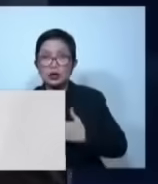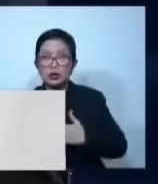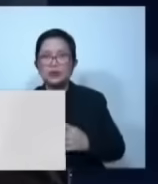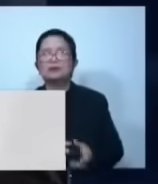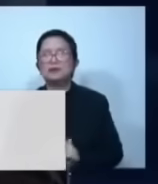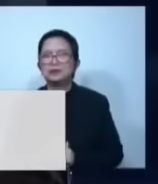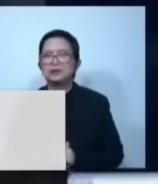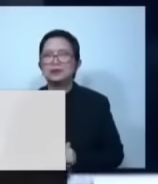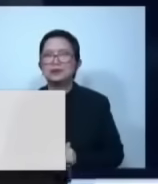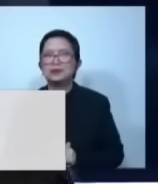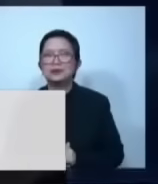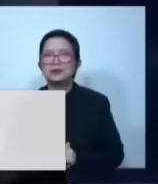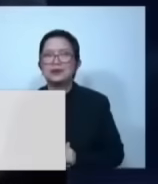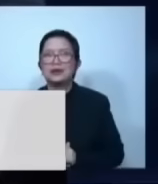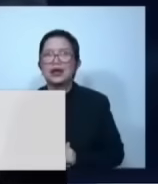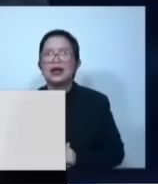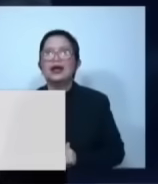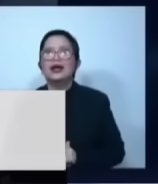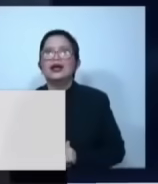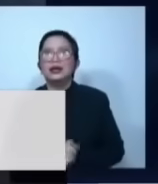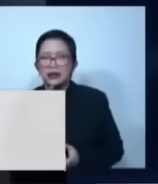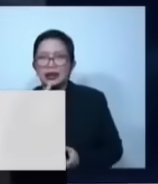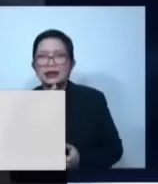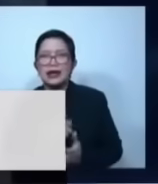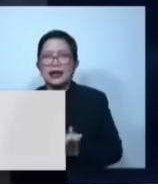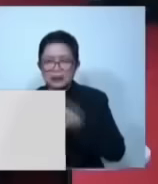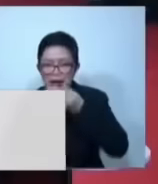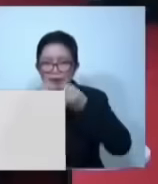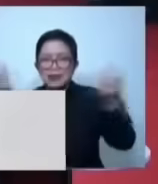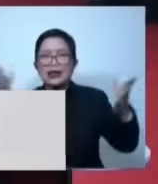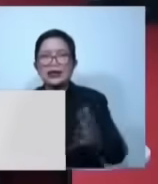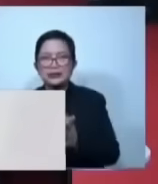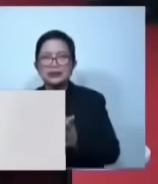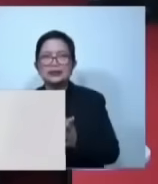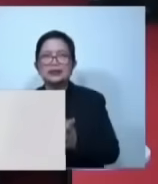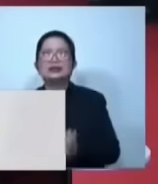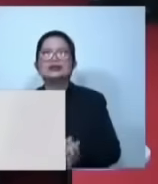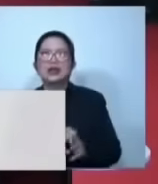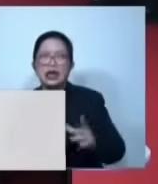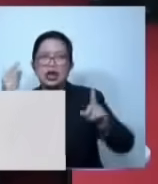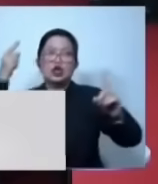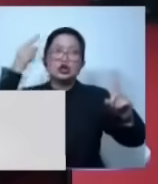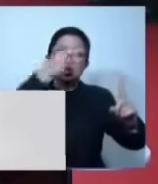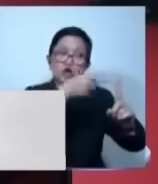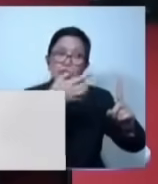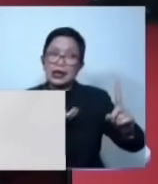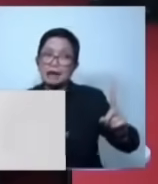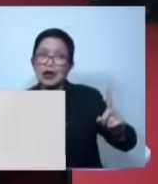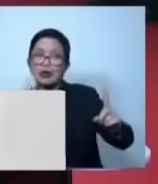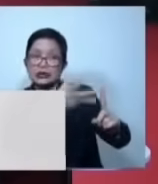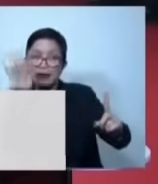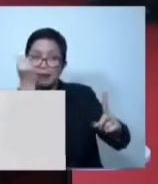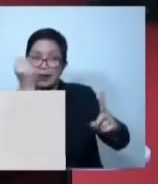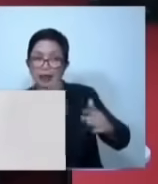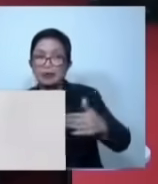pasangan berikutnya yang di penyampaian visi misi oleh calon Presiden nomor urut 3 kepada bapak prab kepada bak